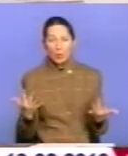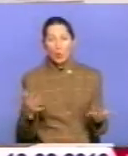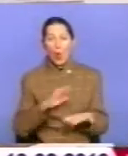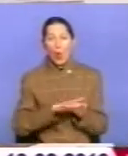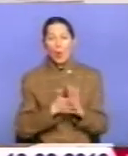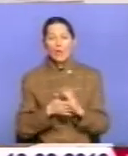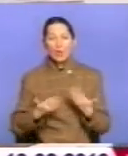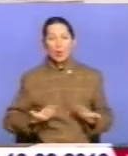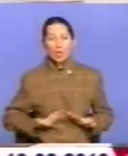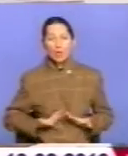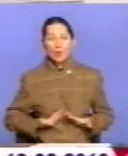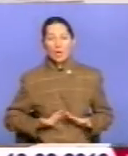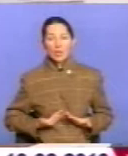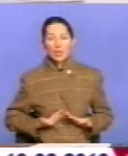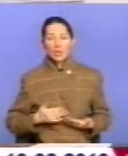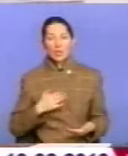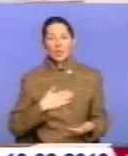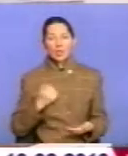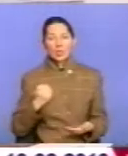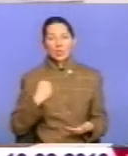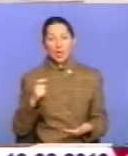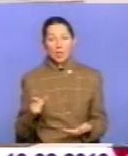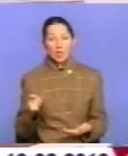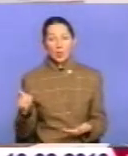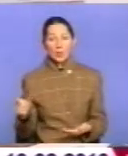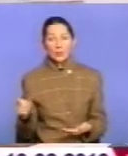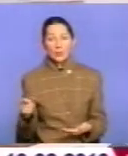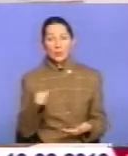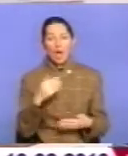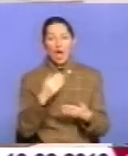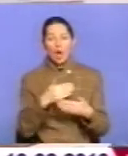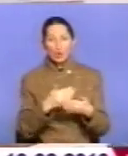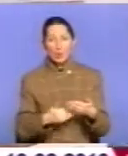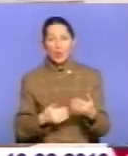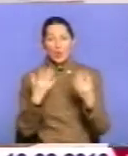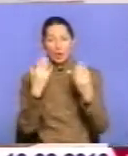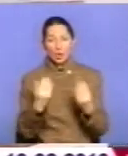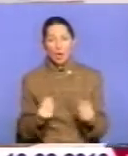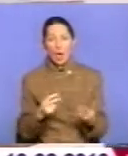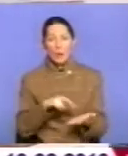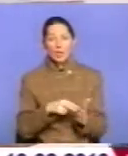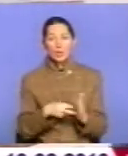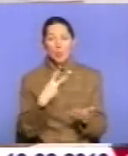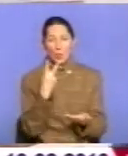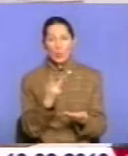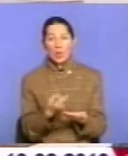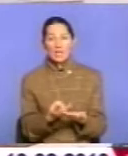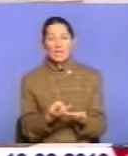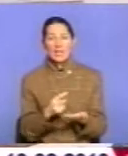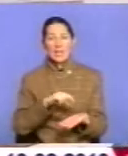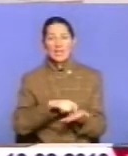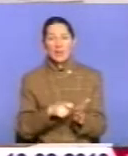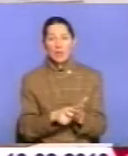проживання наших військовослужбовців, їх розпорядок дня. Плануємо показати